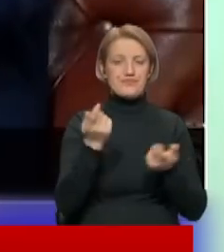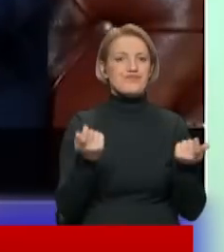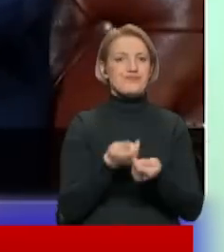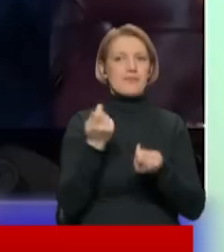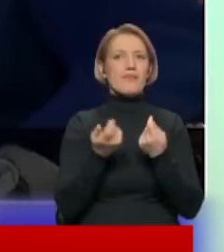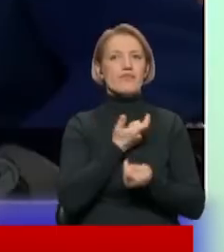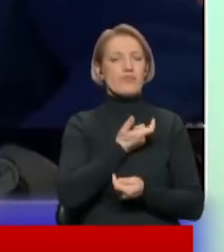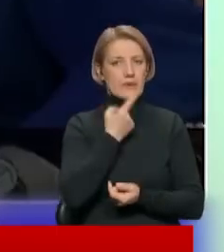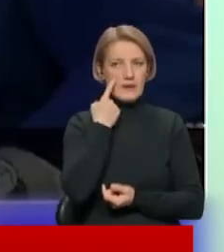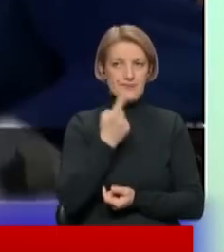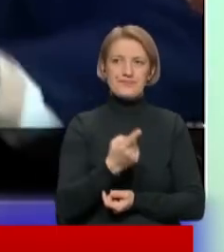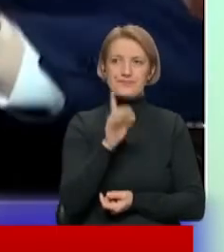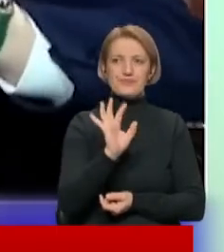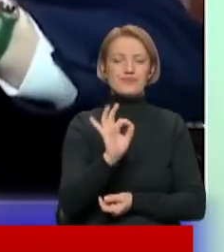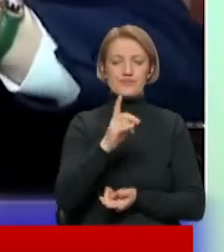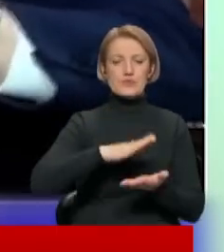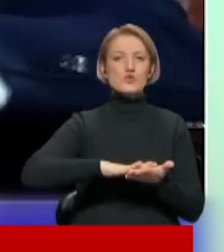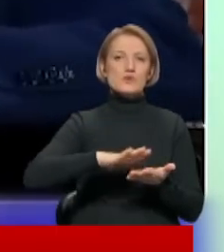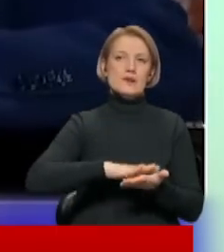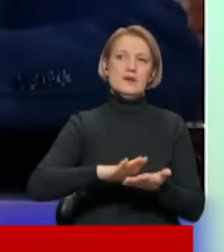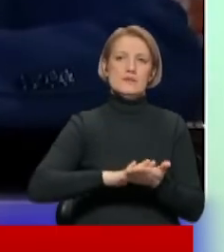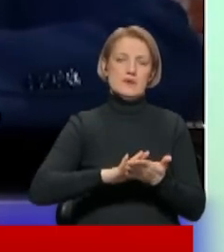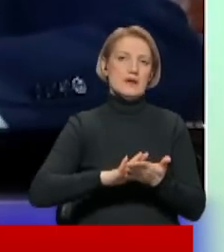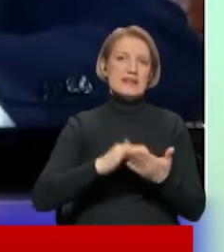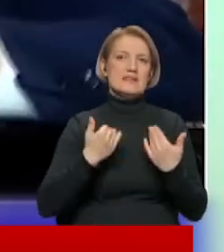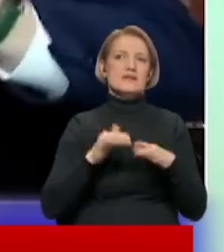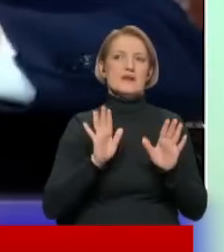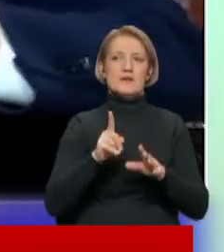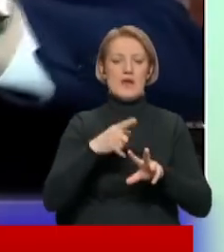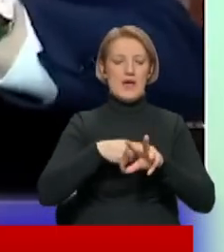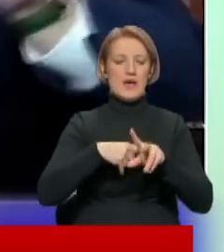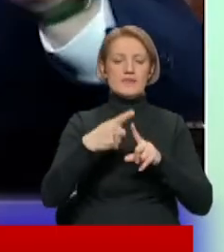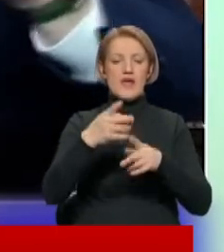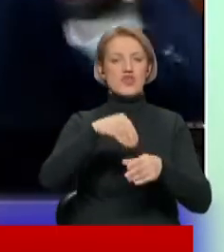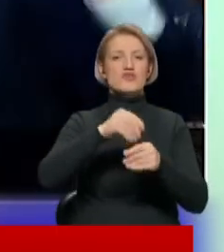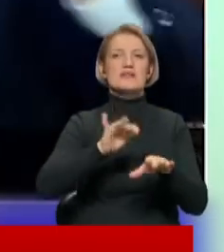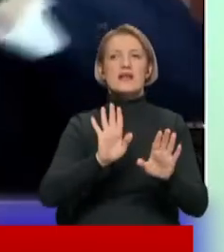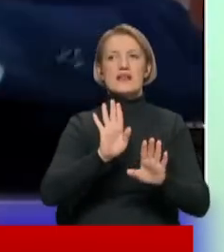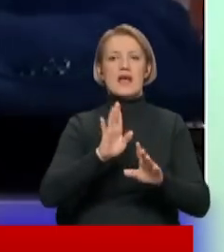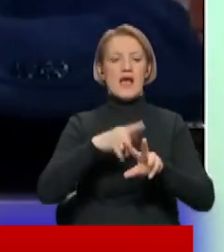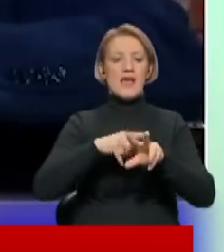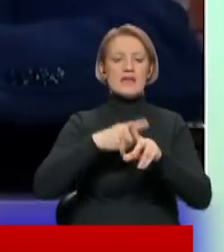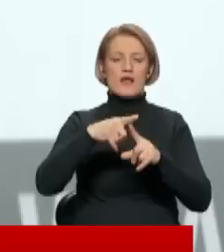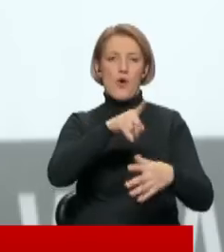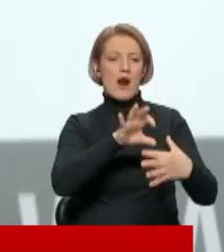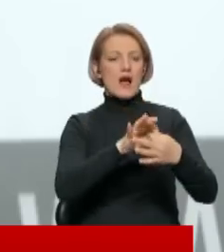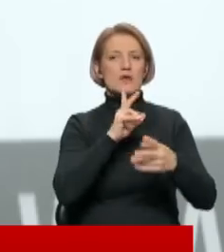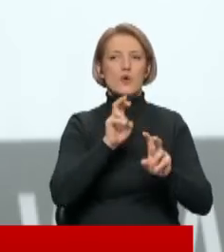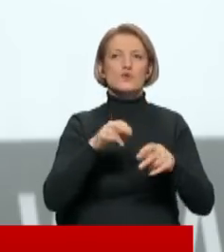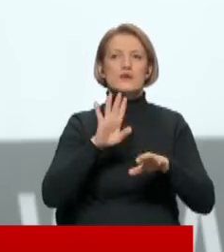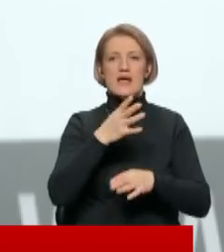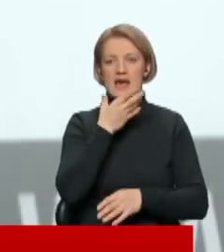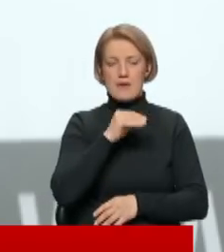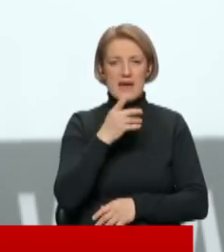hukukumuza göre böyle bir düzenleme söz konusu değil bu EYT onu kapsamıyor et onunla ilgili bir konu değil zaten